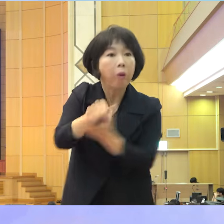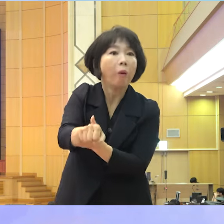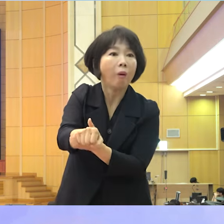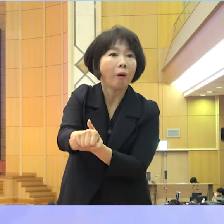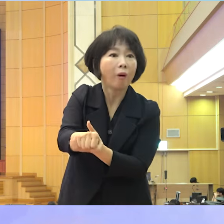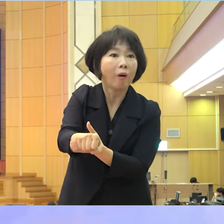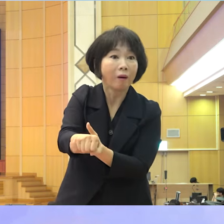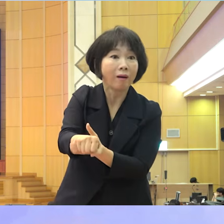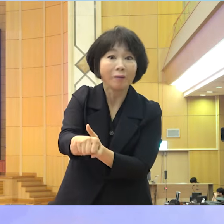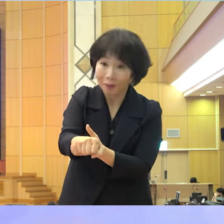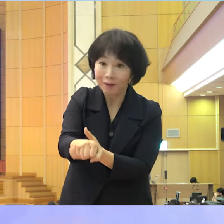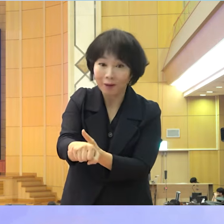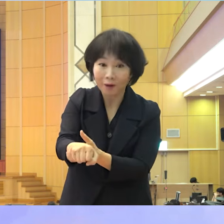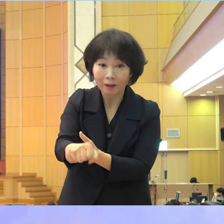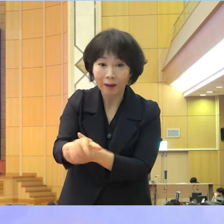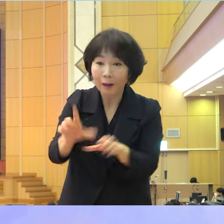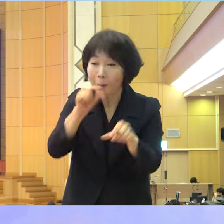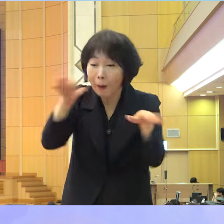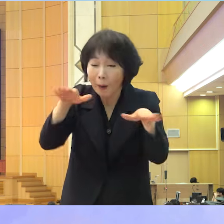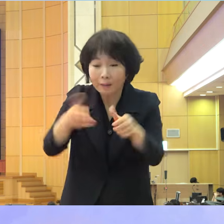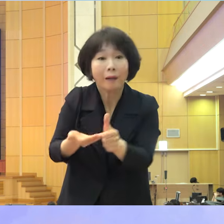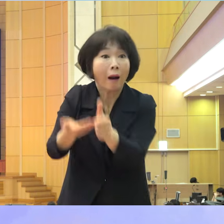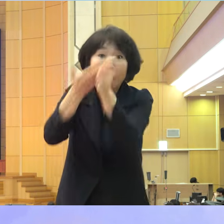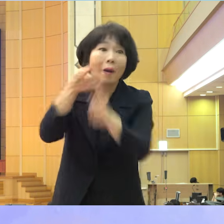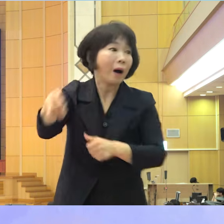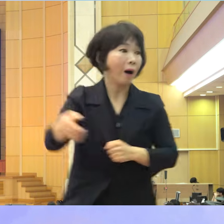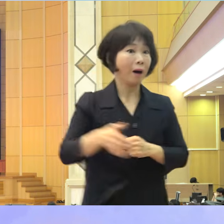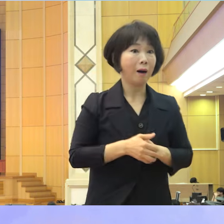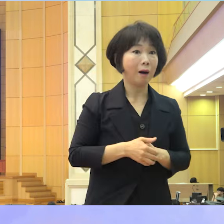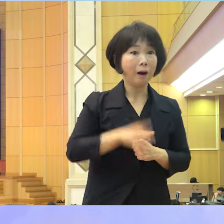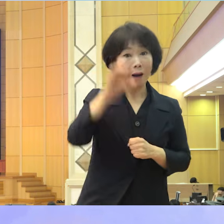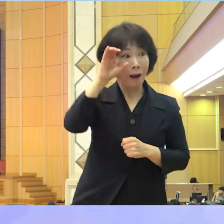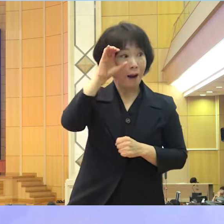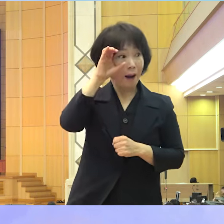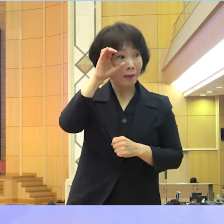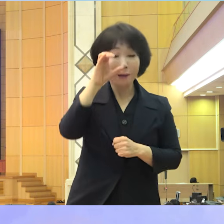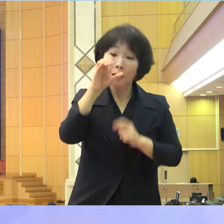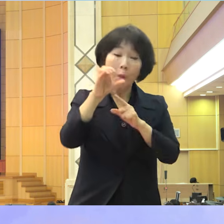죽어버리면 달걀 인생이라 그러는 거야. 근데 달걀이